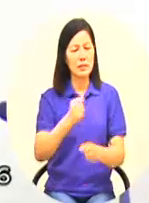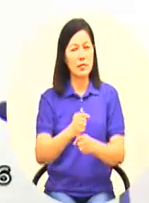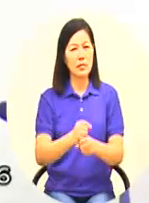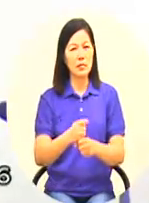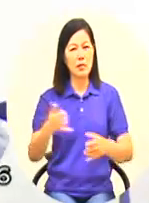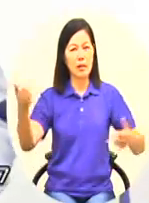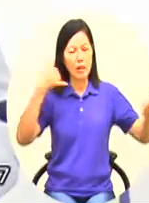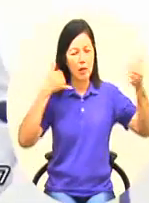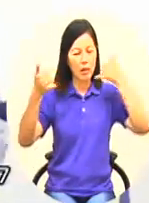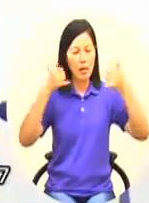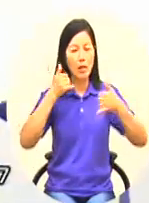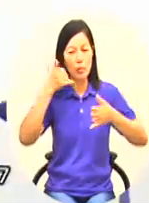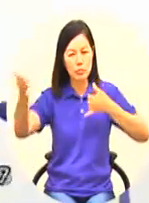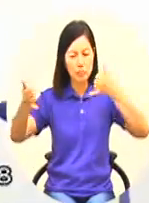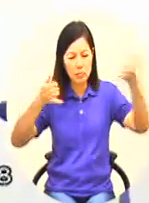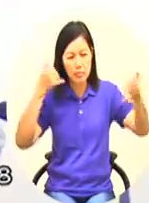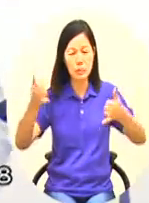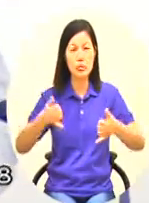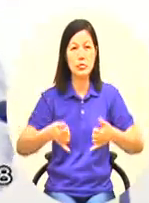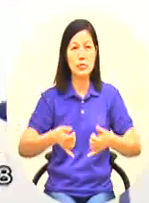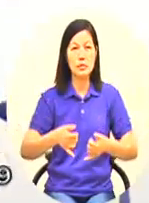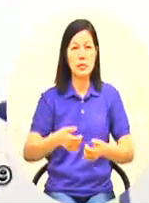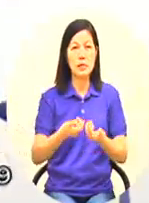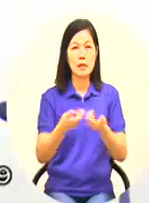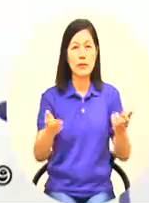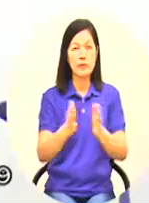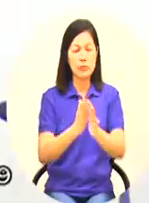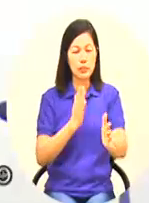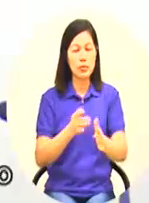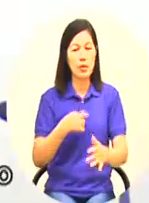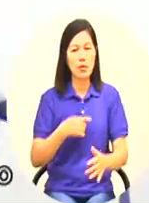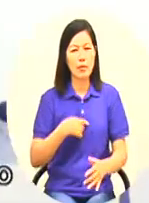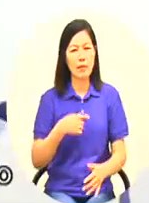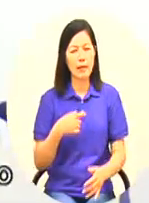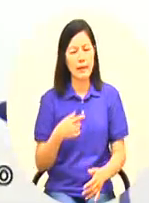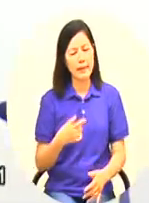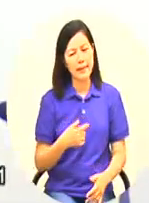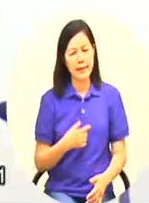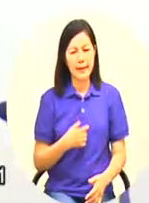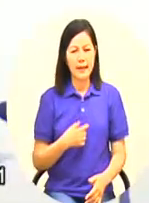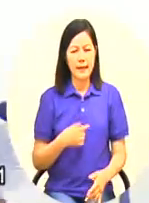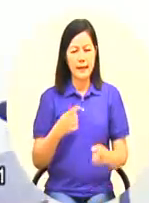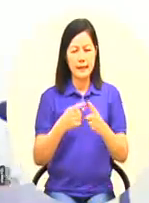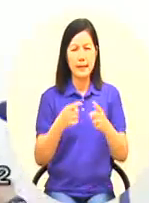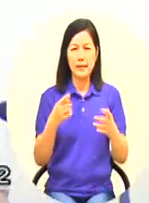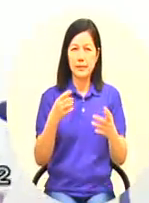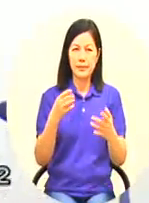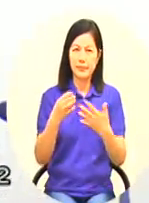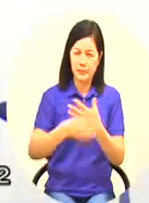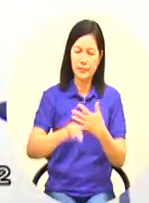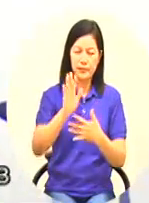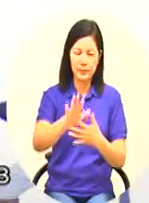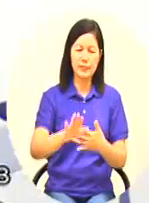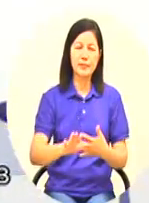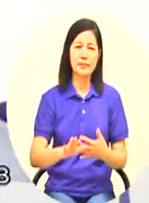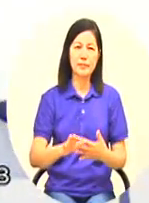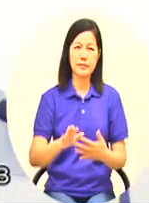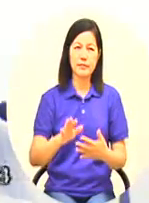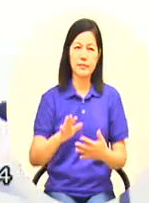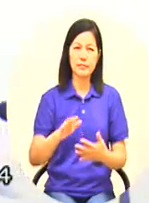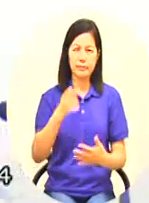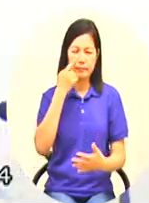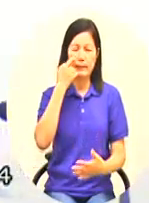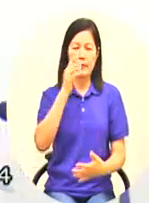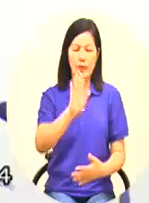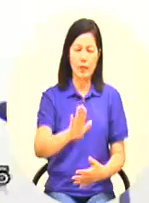话打去分队，我都是有时候都是很心疼，因为明明能力是不够的哈。那在这里再次的跟局长来